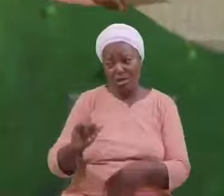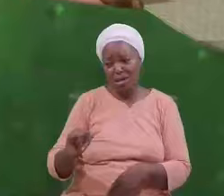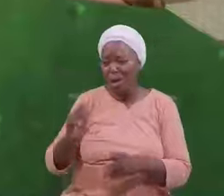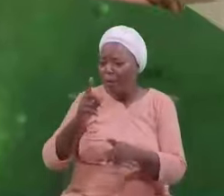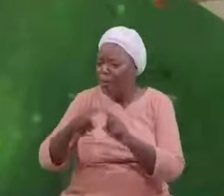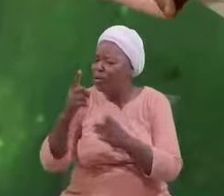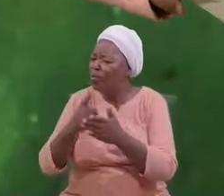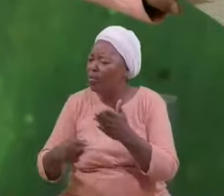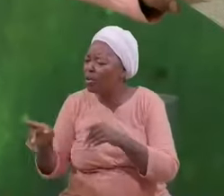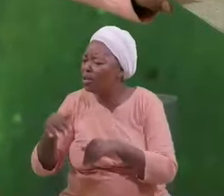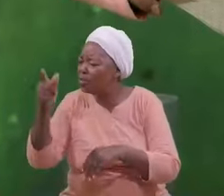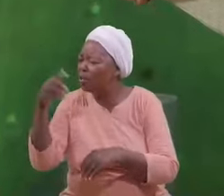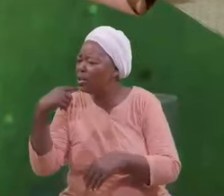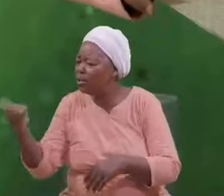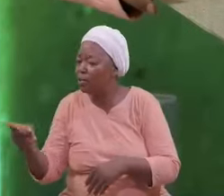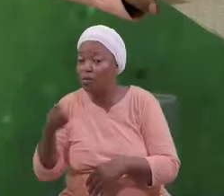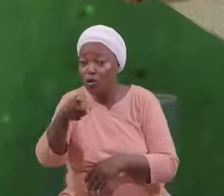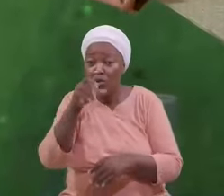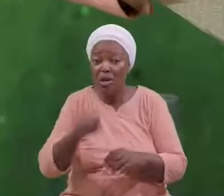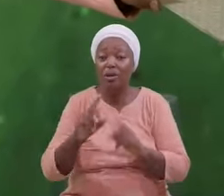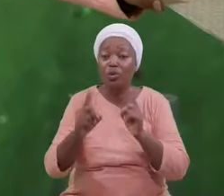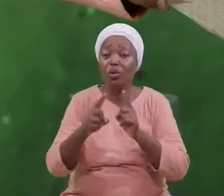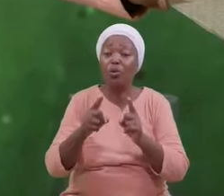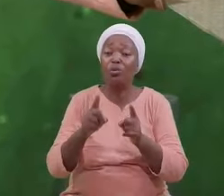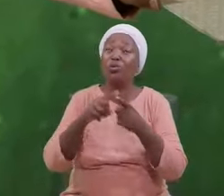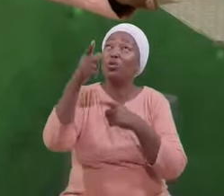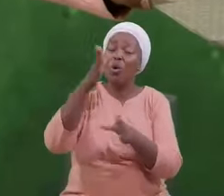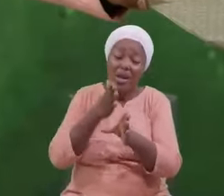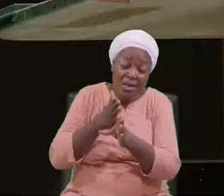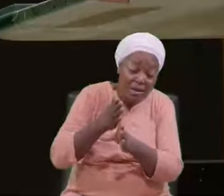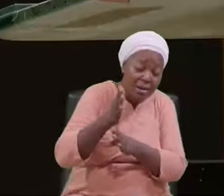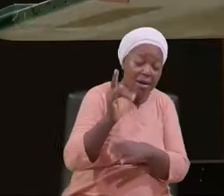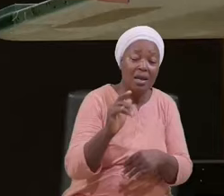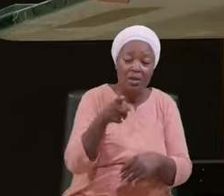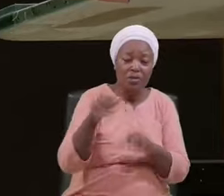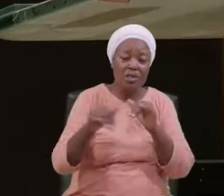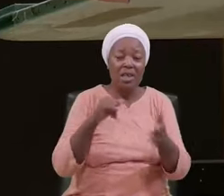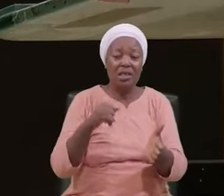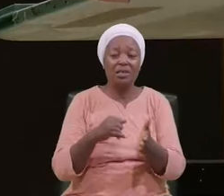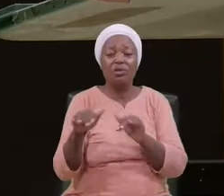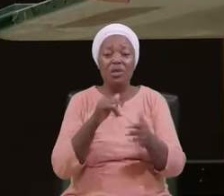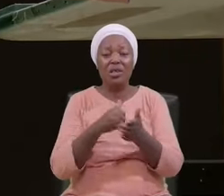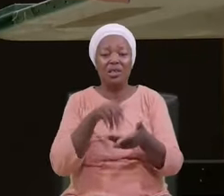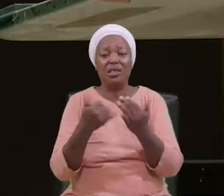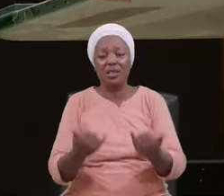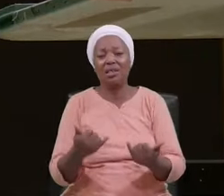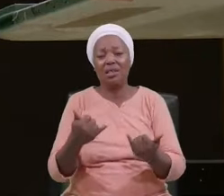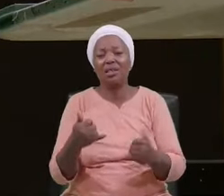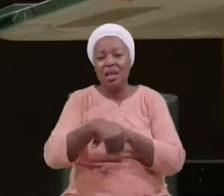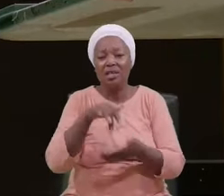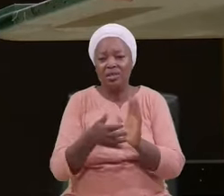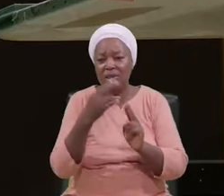directement à Dieu. Ce soir, vous allez parler directement à Dieu. Et tout ce qui est à